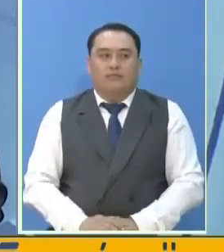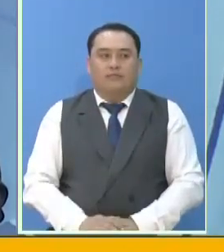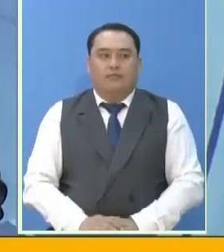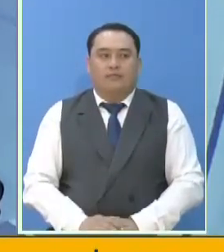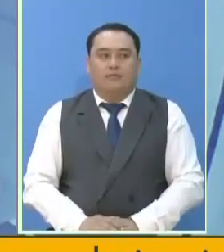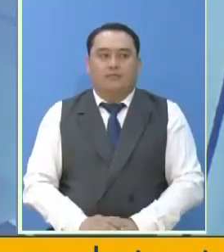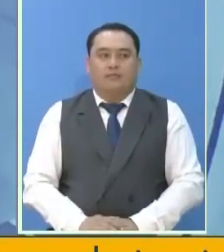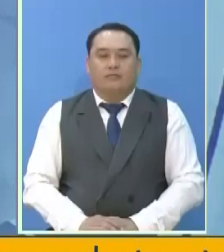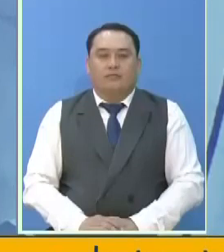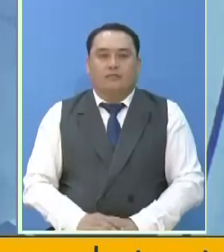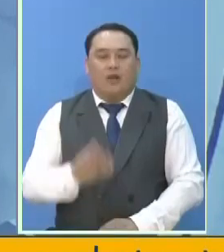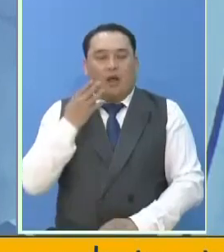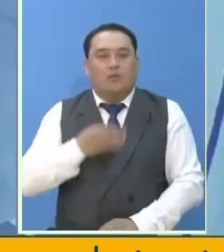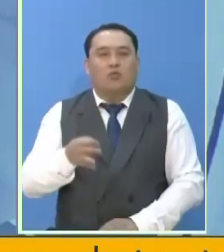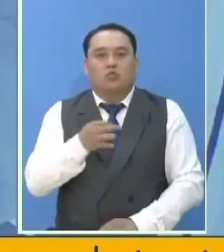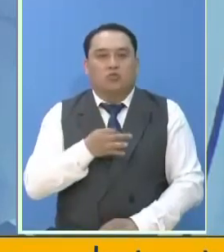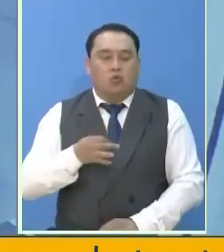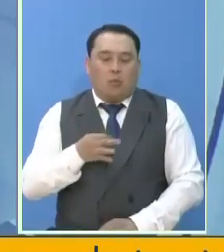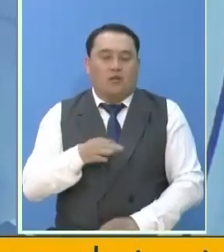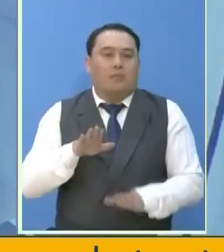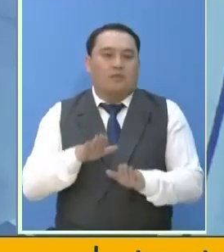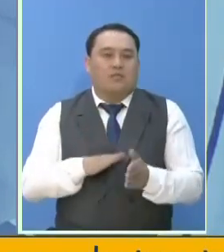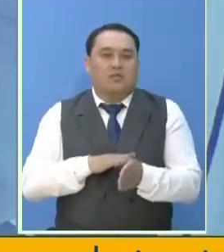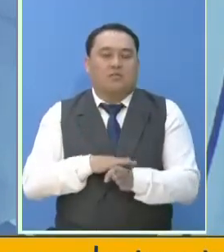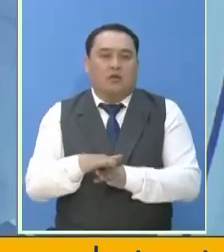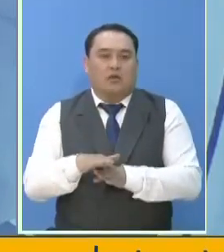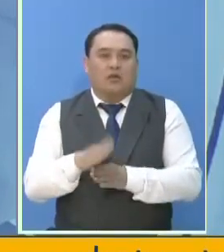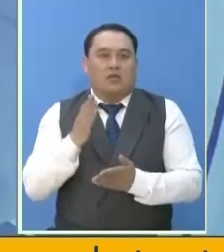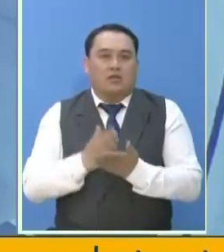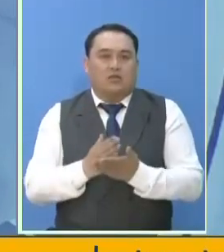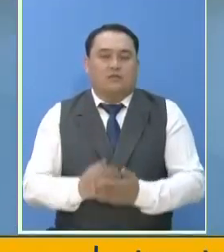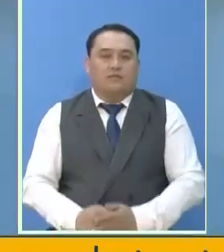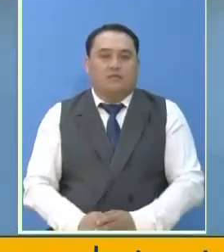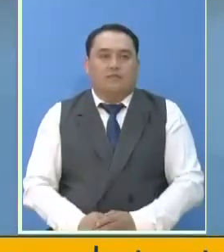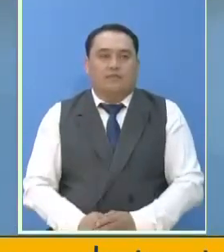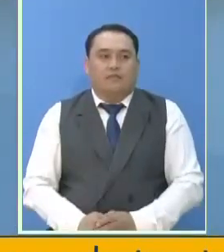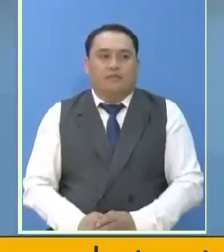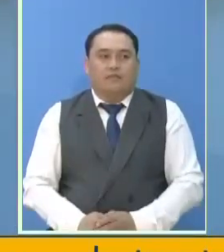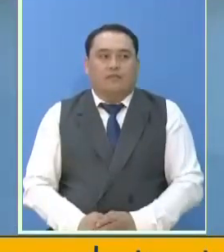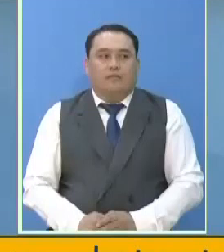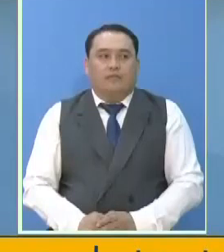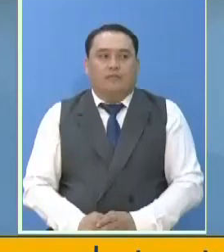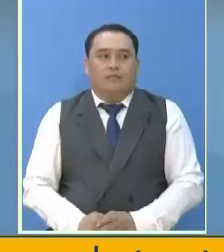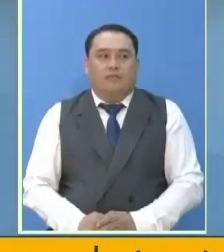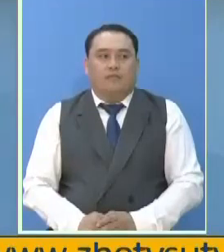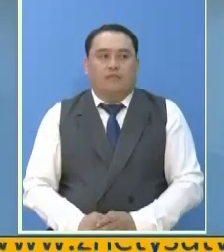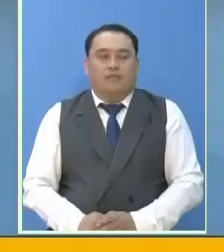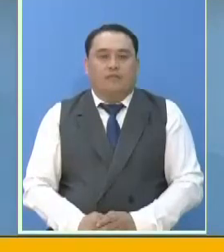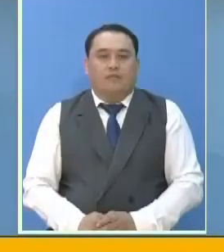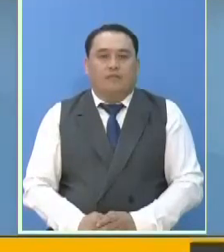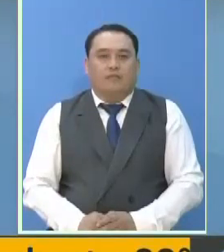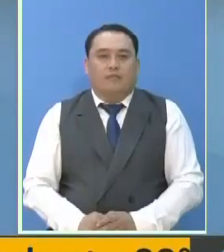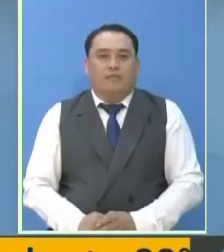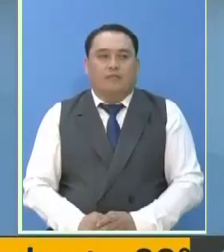государственной услуги в Алматинской области, по МИО, я имею в виду, местный исполнительный орган, она все-таки присутствует. Угу. Вот уж, коль скоро мы заговорили о